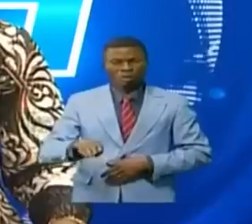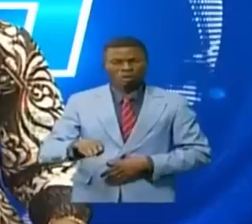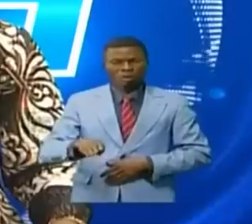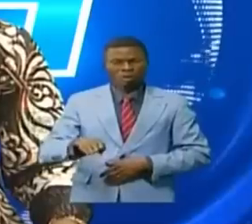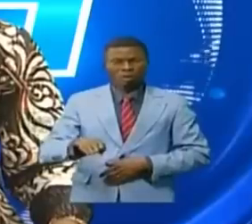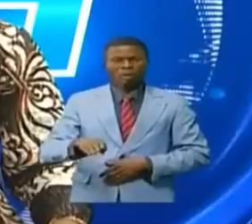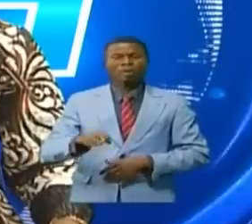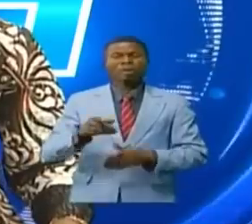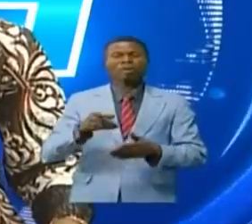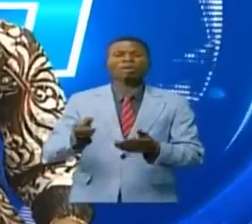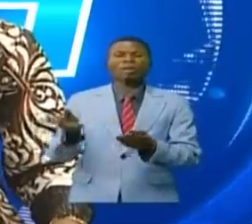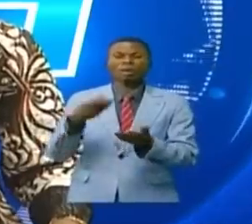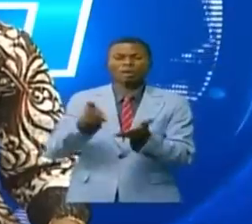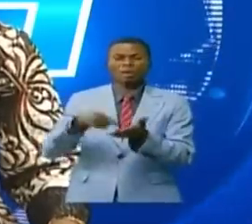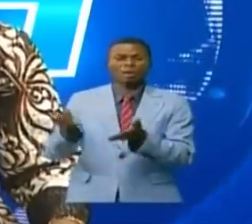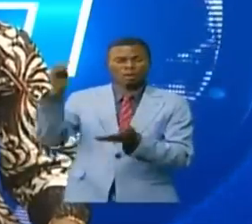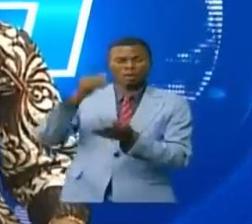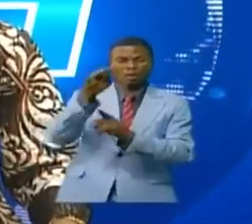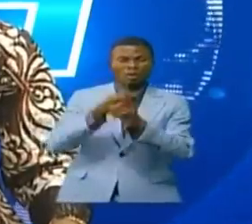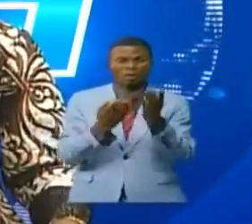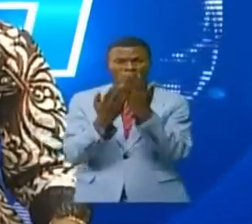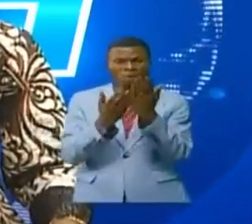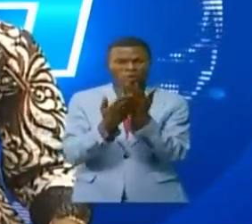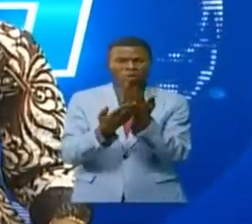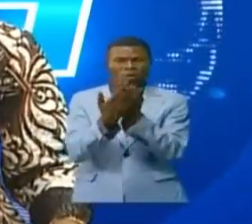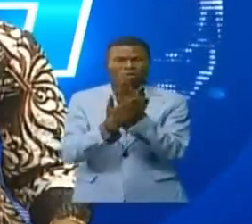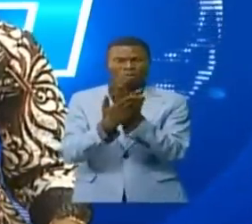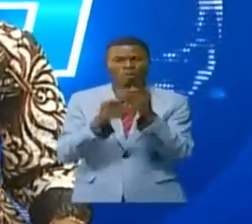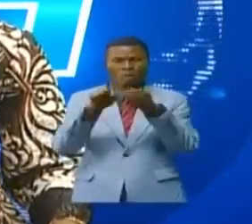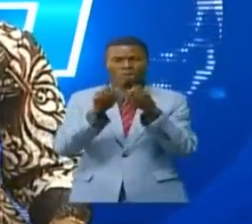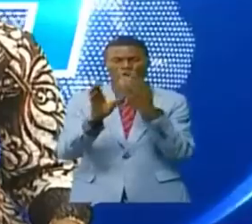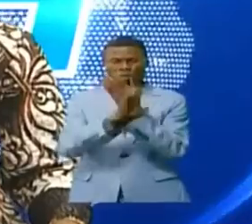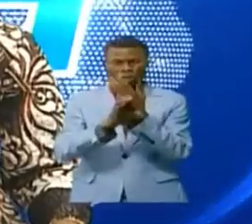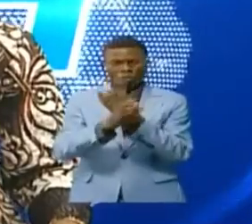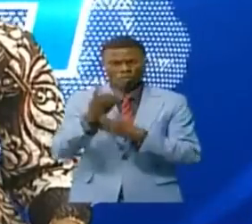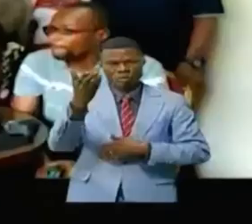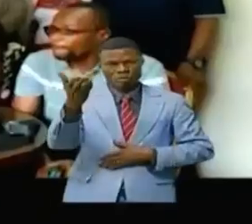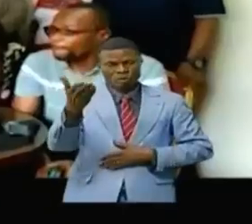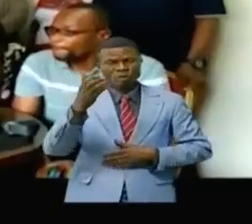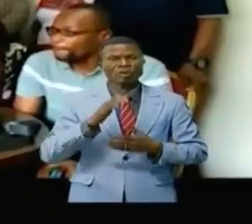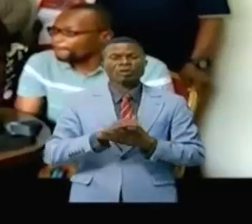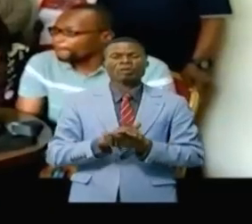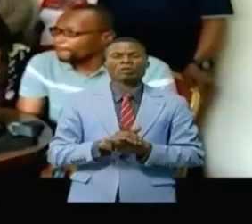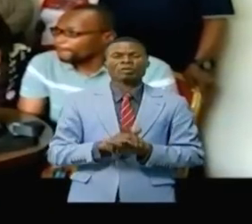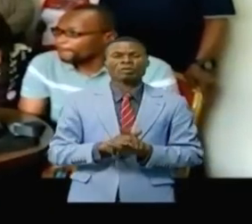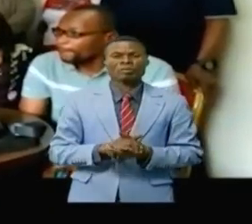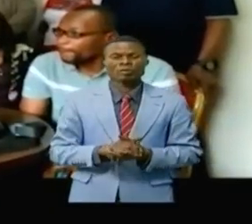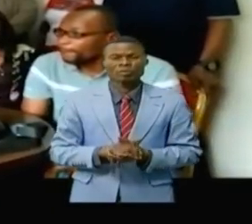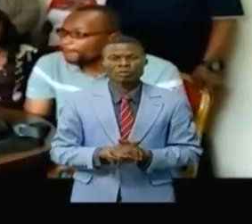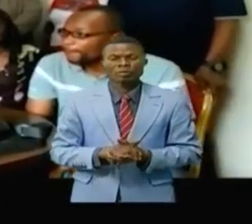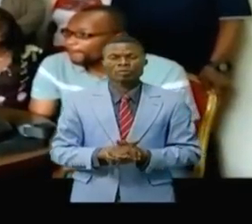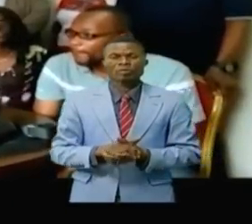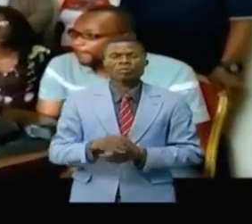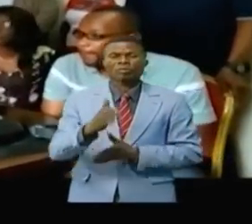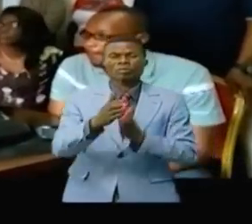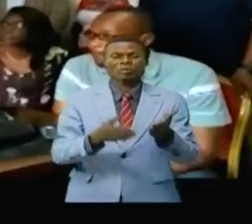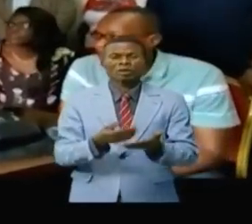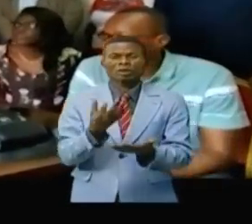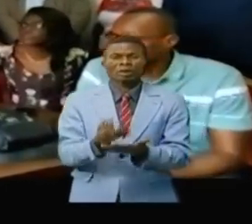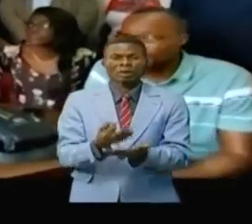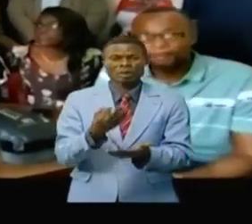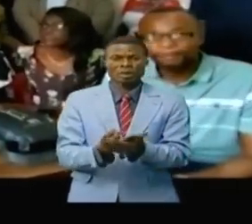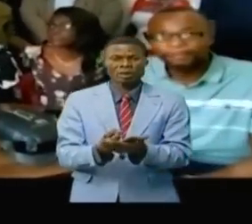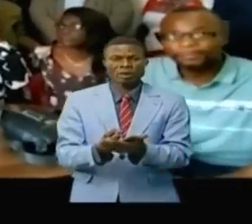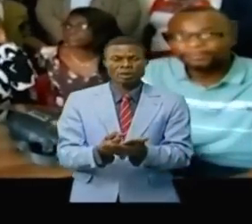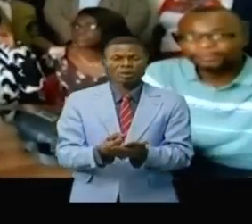5% des primes des mois de juillet et août. Reportage Redépanda. Les régies financières sont entrées dans